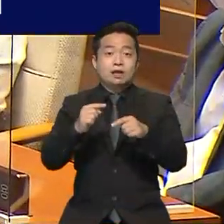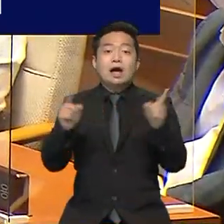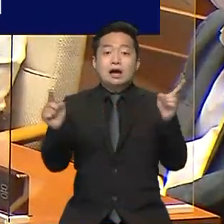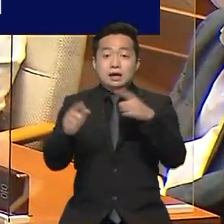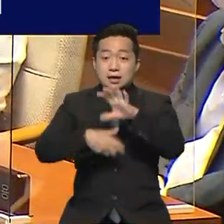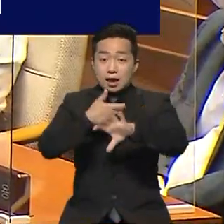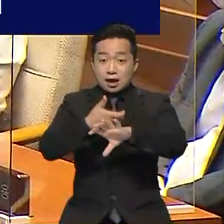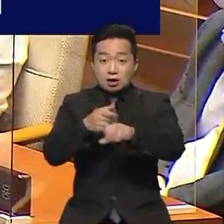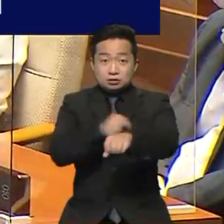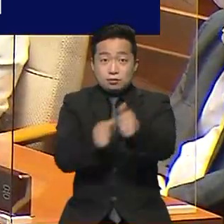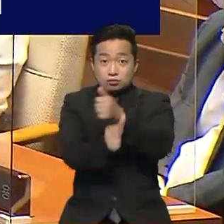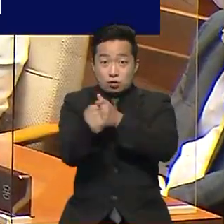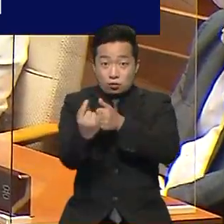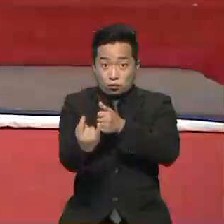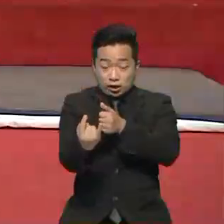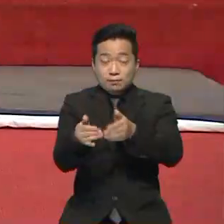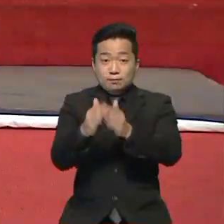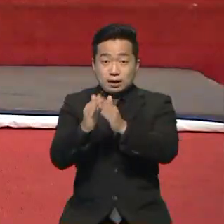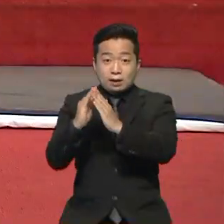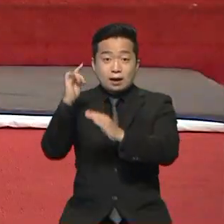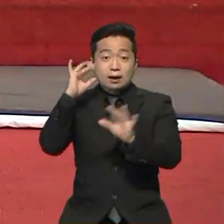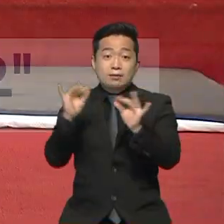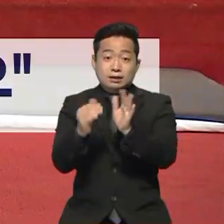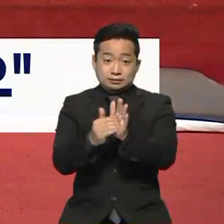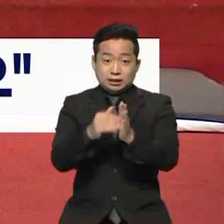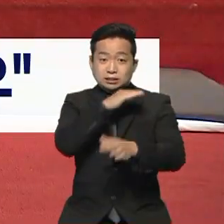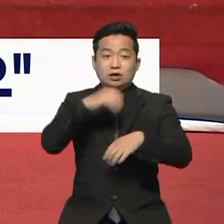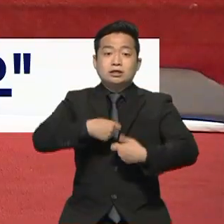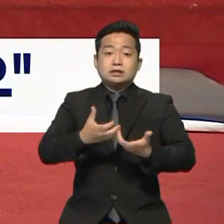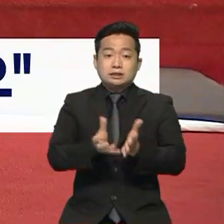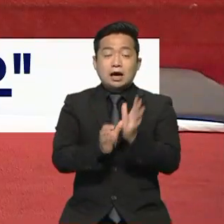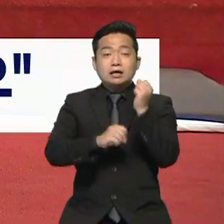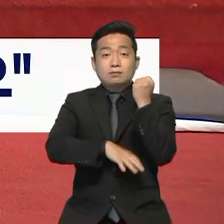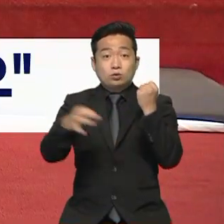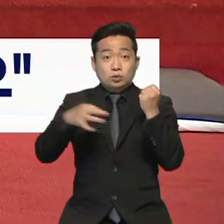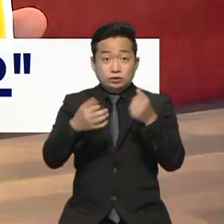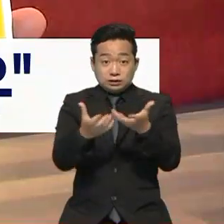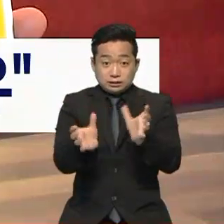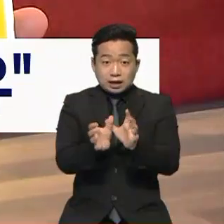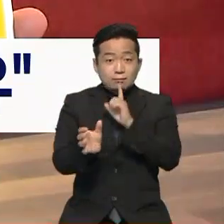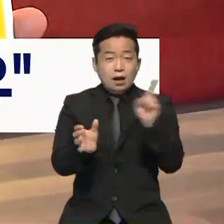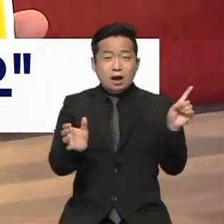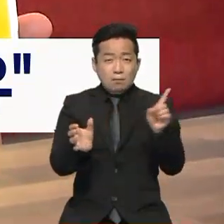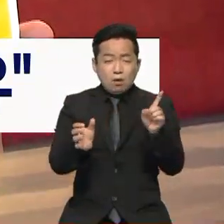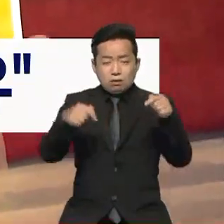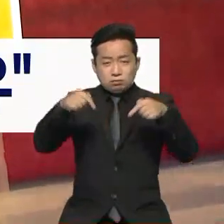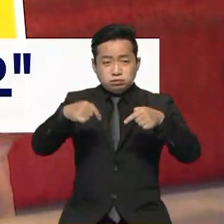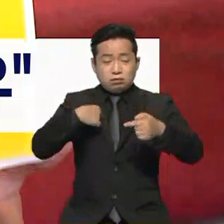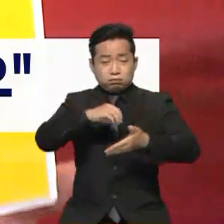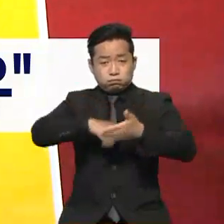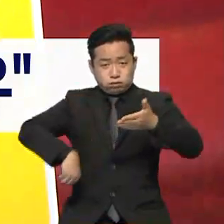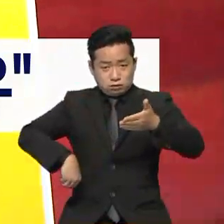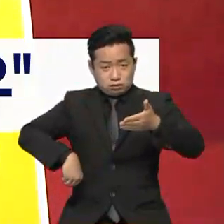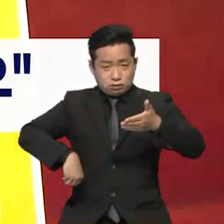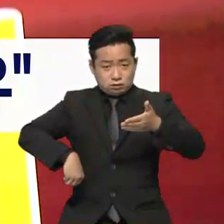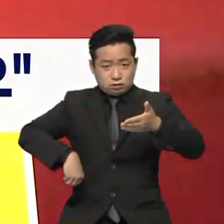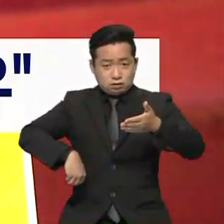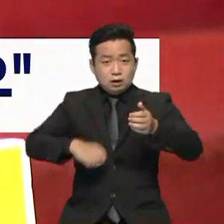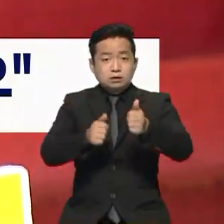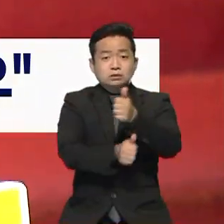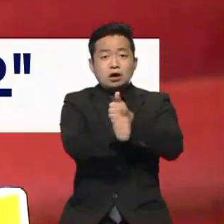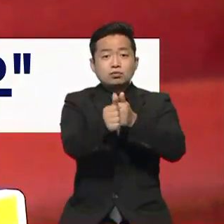설치하기로 의견을 모았습니다. 정의당과 기본소득당 등은 협상에서 배제된 채 일방적으로